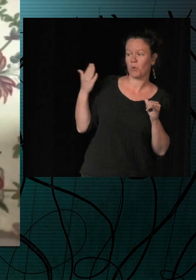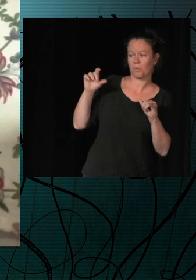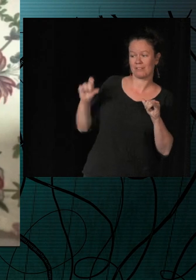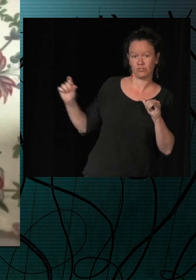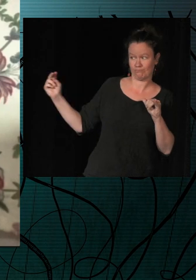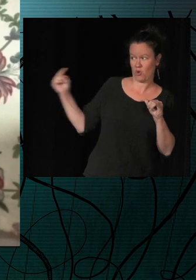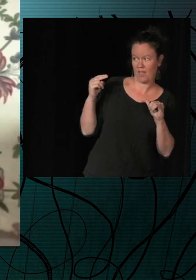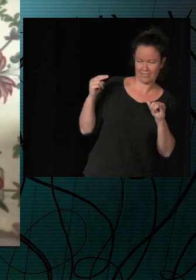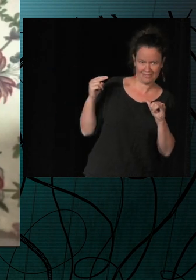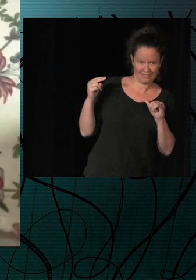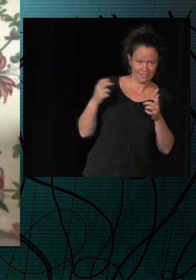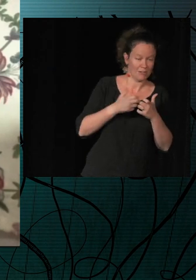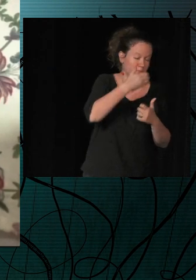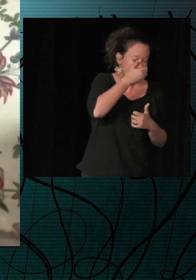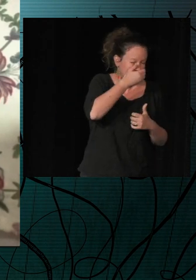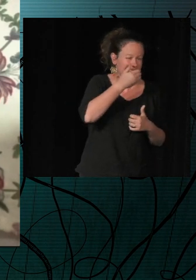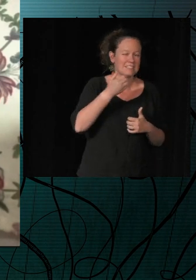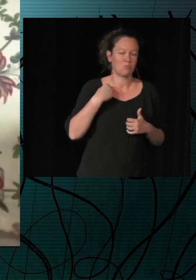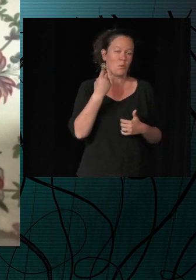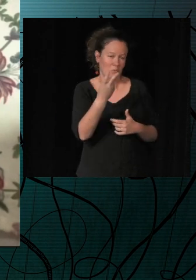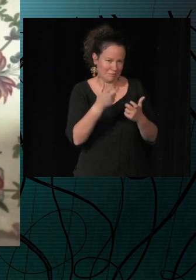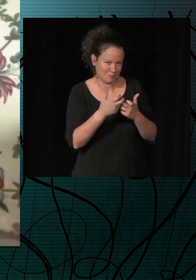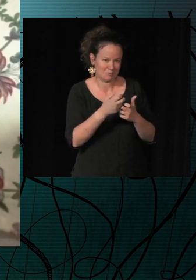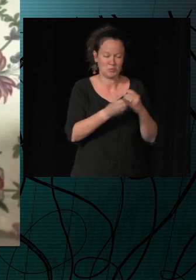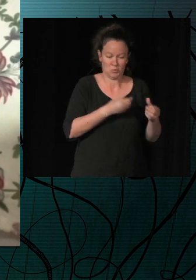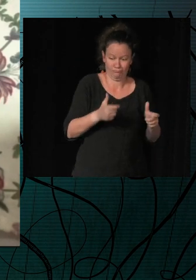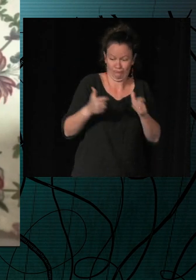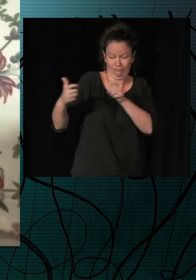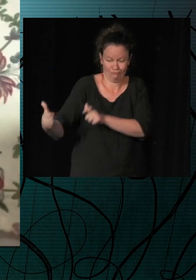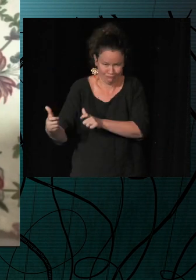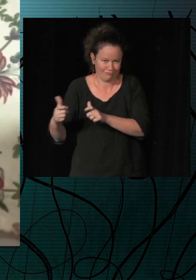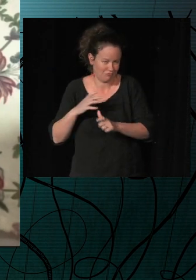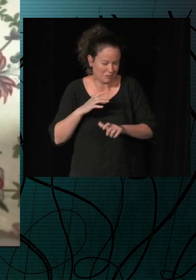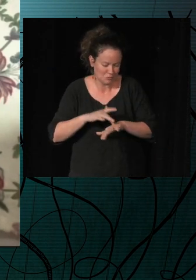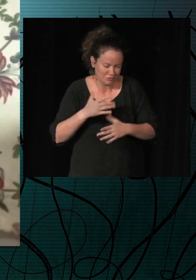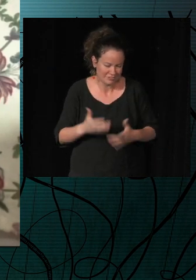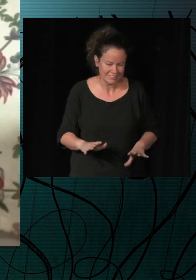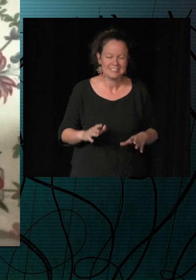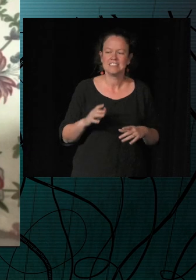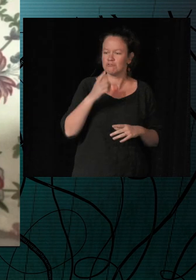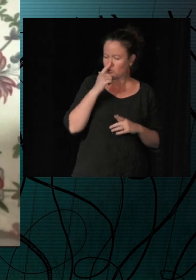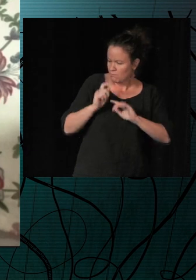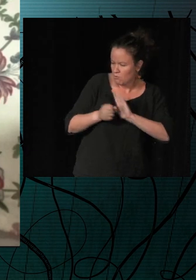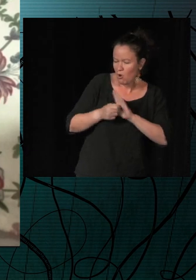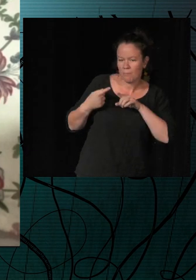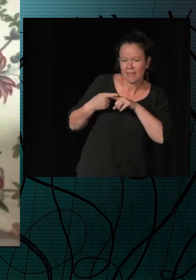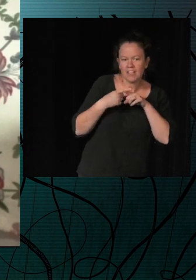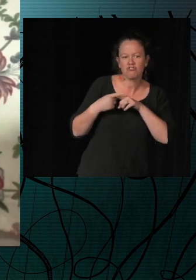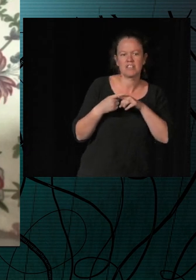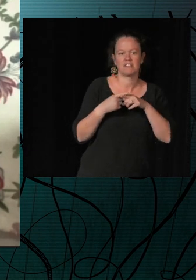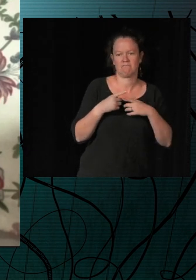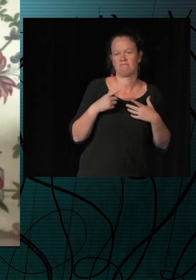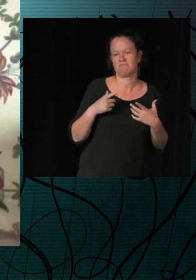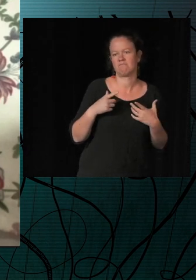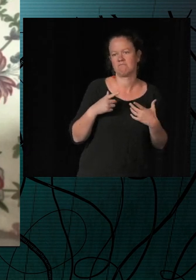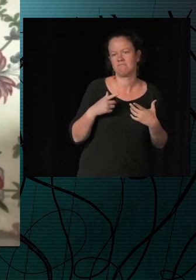justement c'est deux pour ne pas le citer il y a quand même aussi ce plaisir de on bisute pas tout